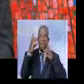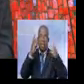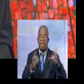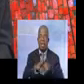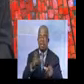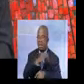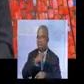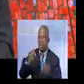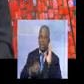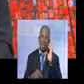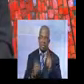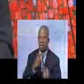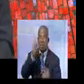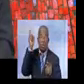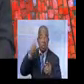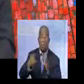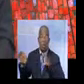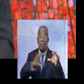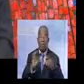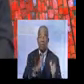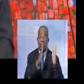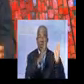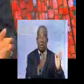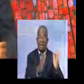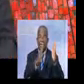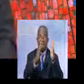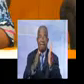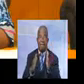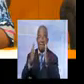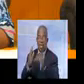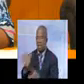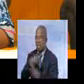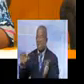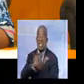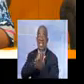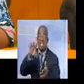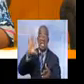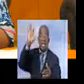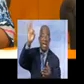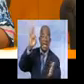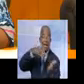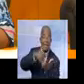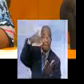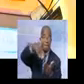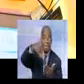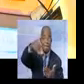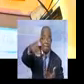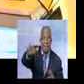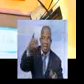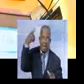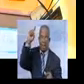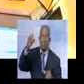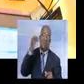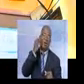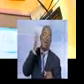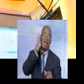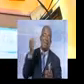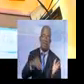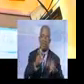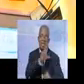d'un échéancier de paiement sur un montant de 9,5 milliards de francs CFA pour faire face à des arriérés en la